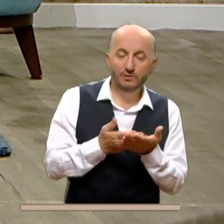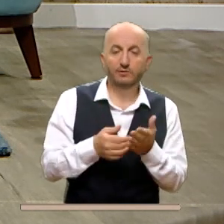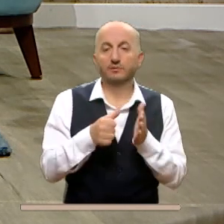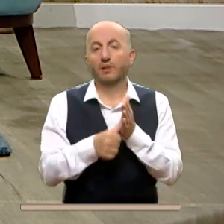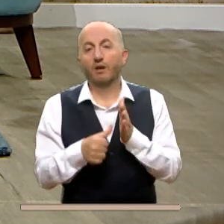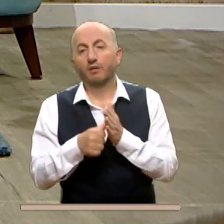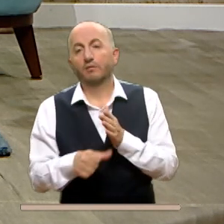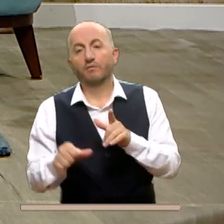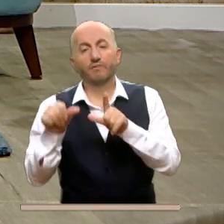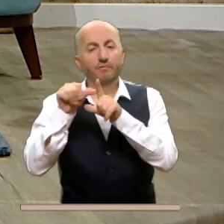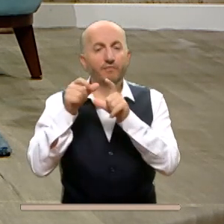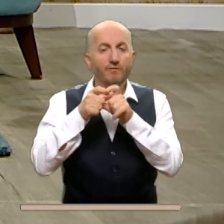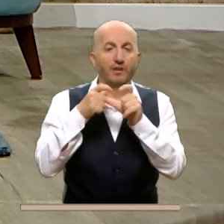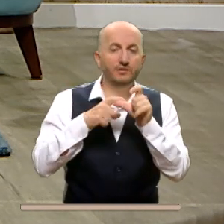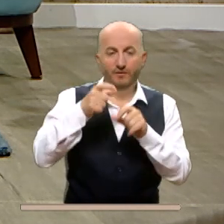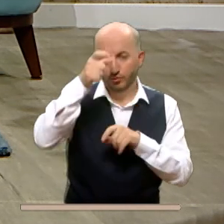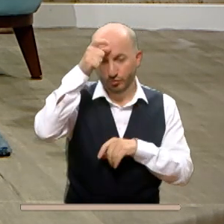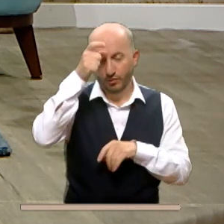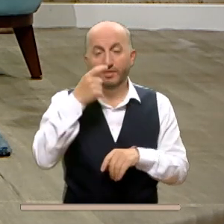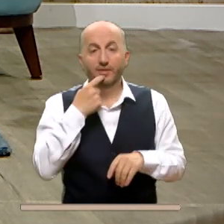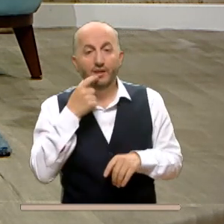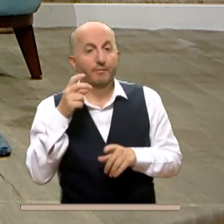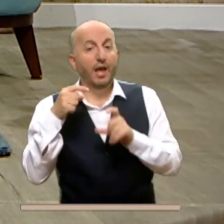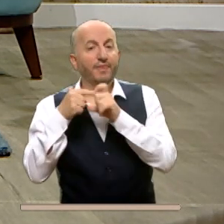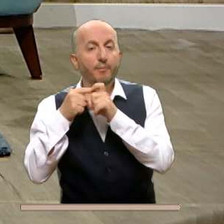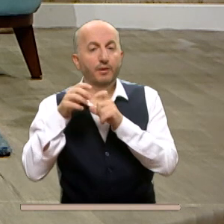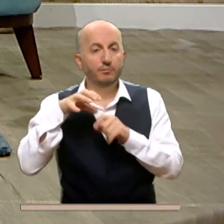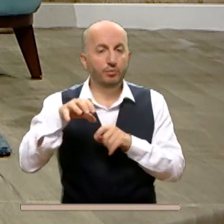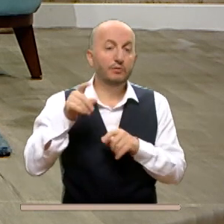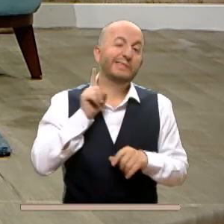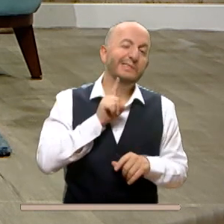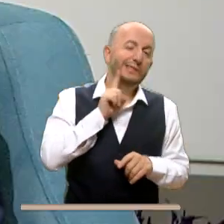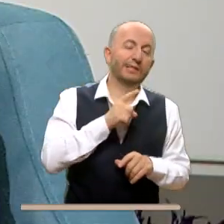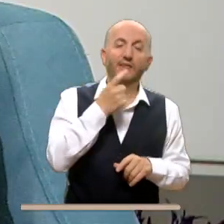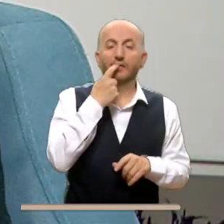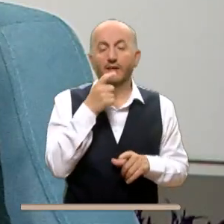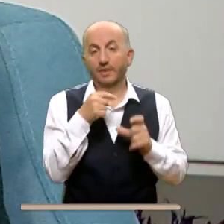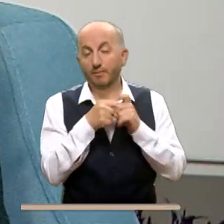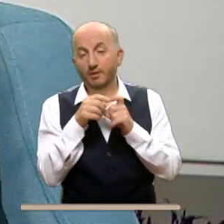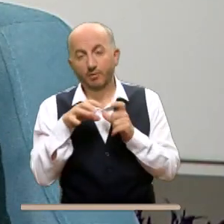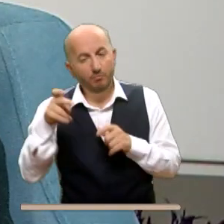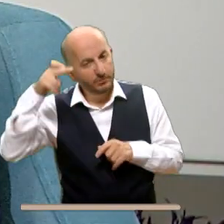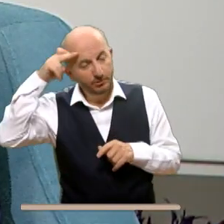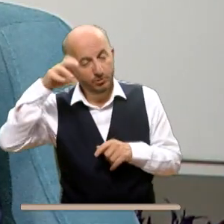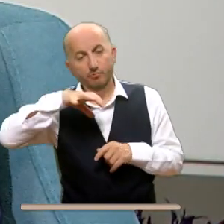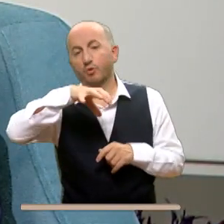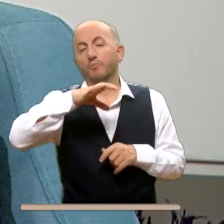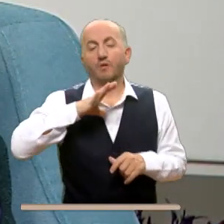tarih, felsefe, Türk Dil Edebiyatı bölümü, İngiliz Dili Edebiyatı bölümü, psikoloji bölümleri söz